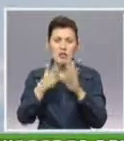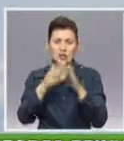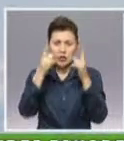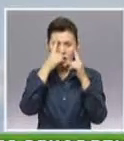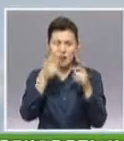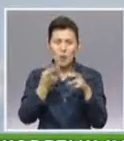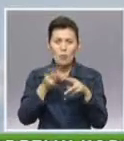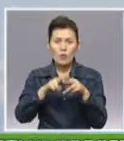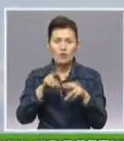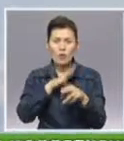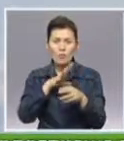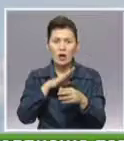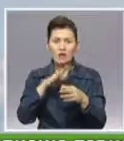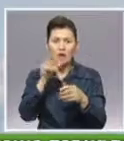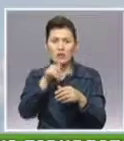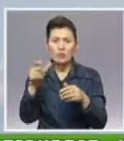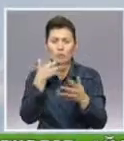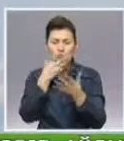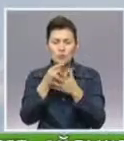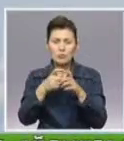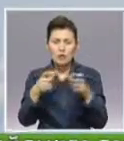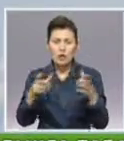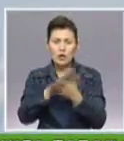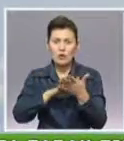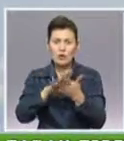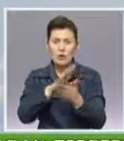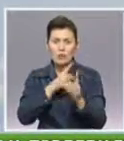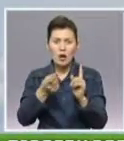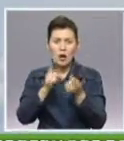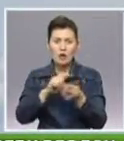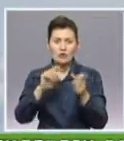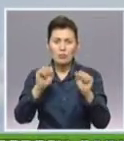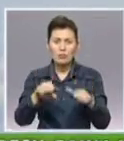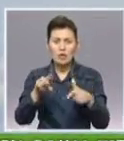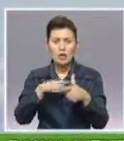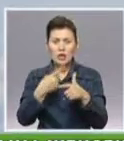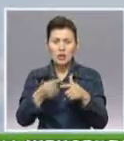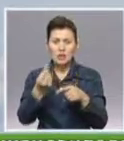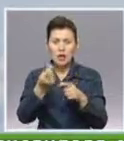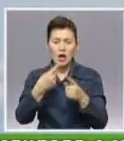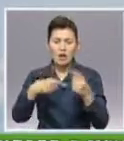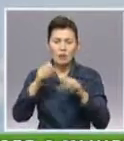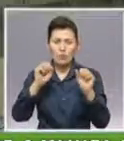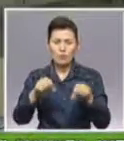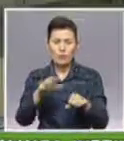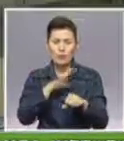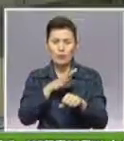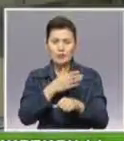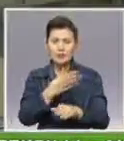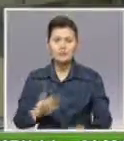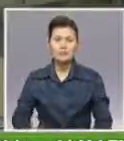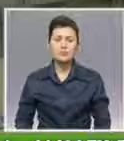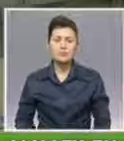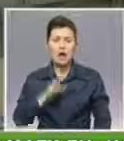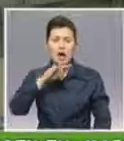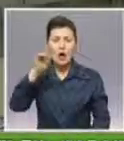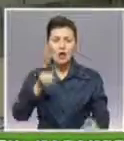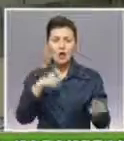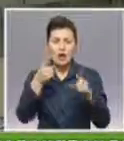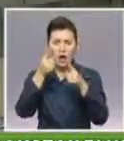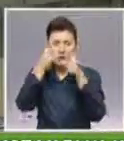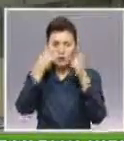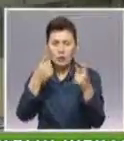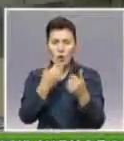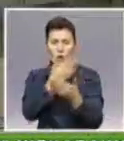ескерттік. Соған тап болған жолаушылар өз билеттерін еш айыппұлсыз ауыстыра алады, немесе ақшасын қайтарып алса да болады. Әуе тасымалдаушының